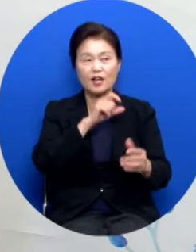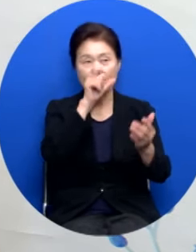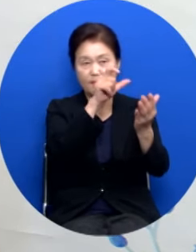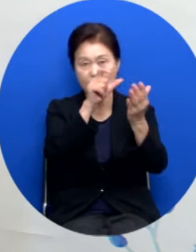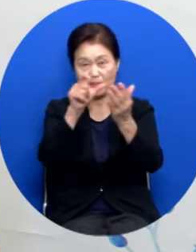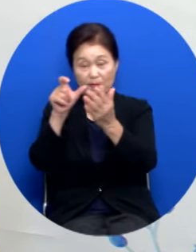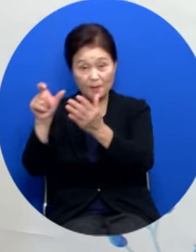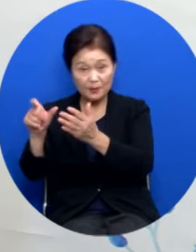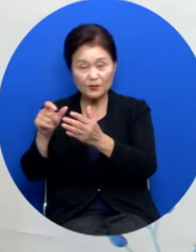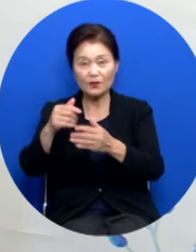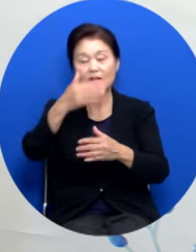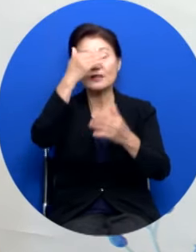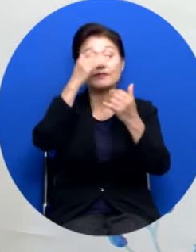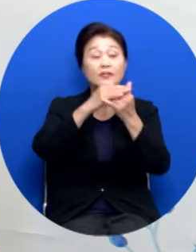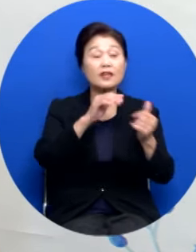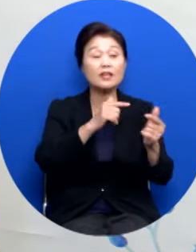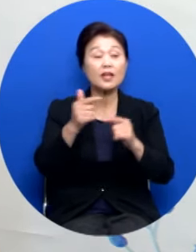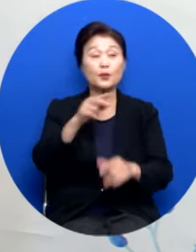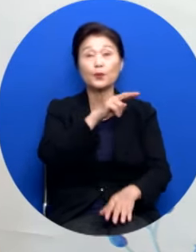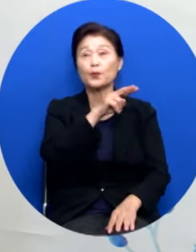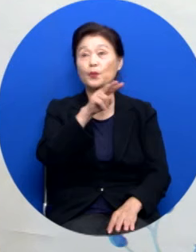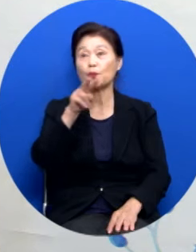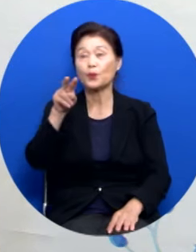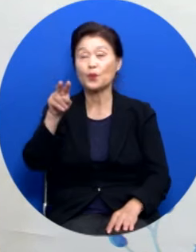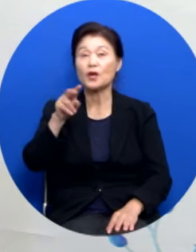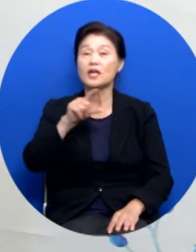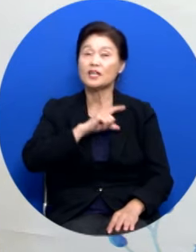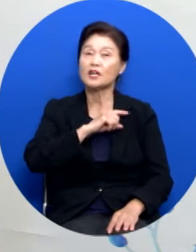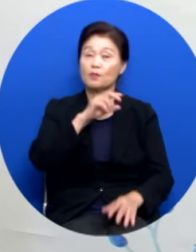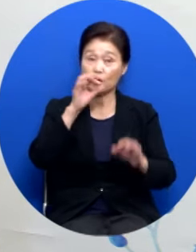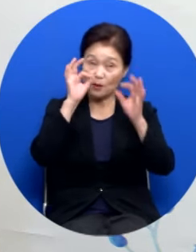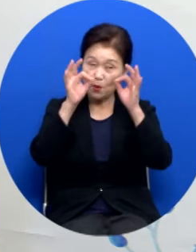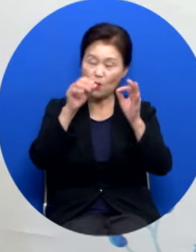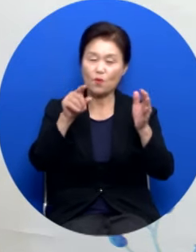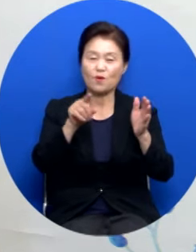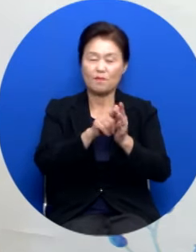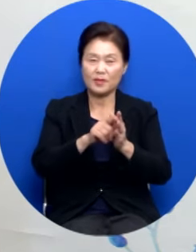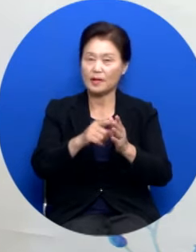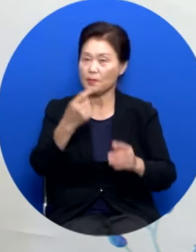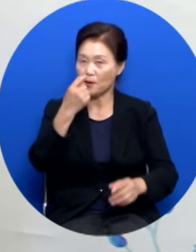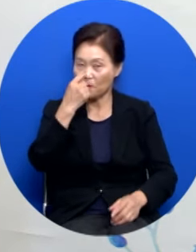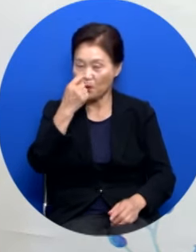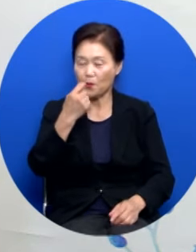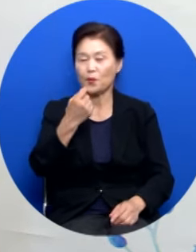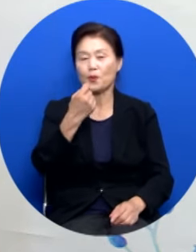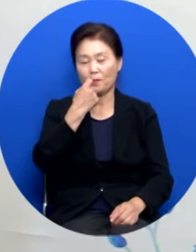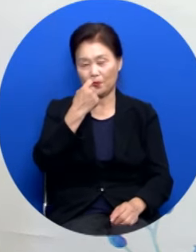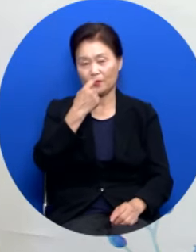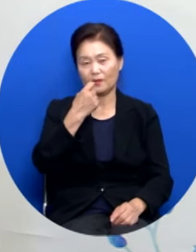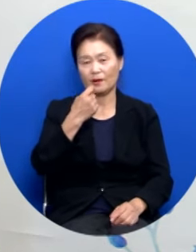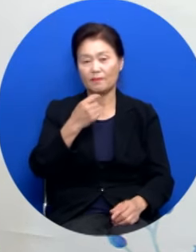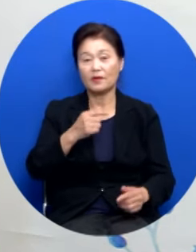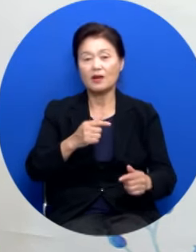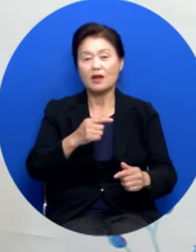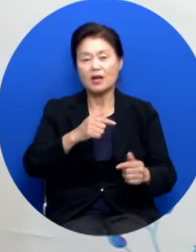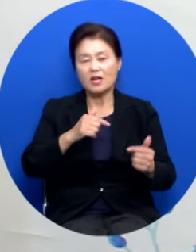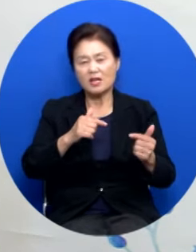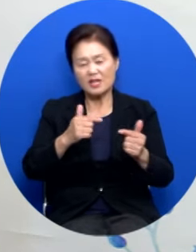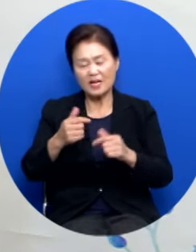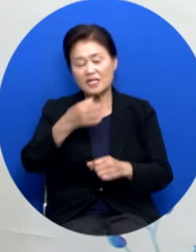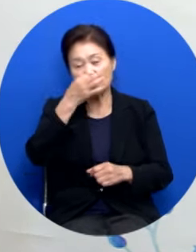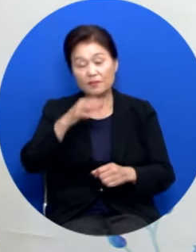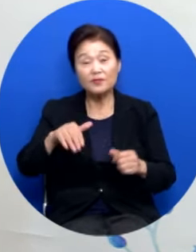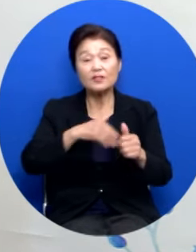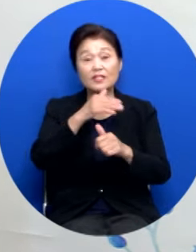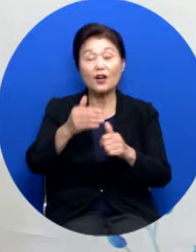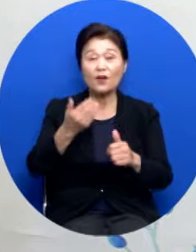다음 세대들이 그들의 믿음과 그들의 애국을 배워나간다면 여러 가지 어려운 상황 속에서